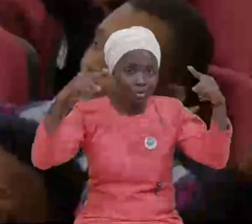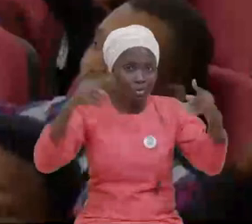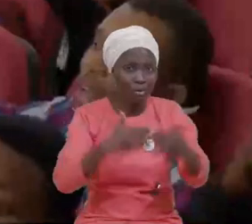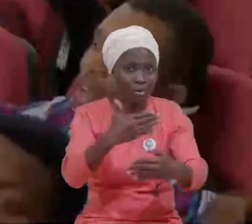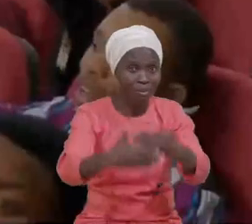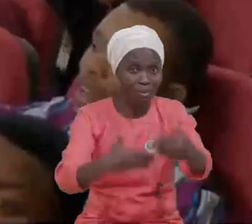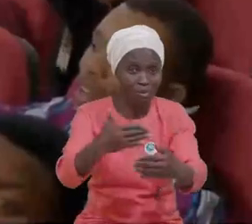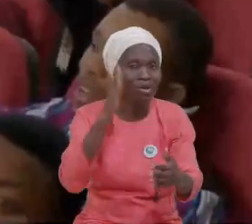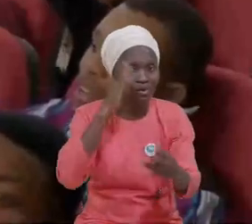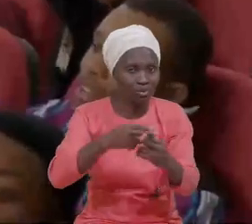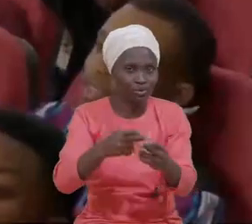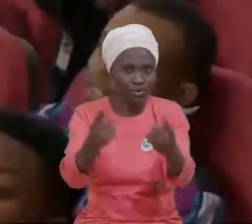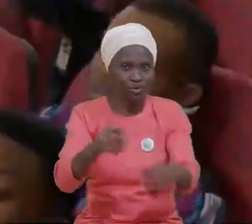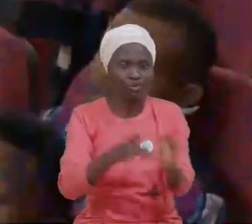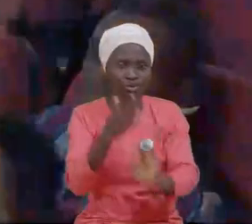viendra bientôt.